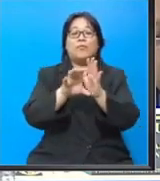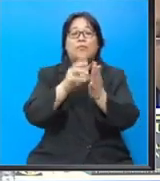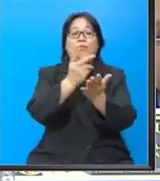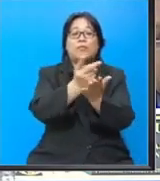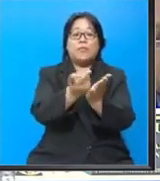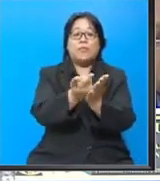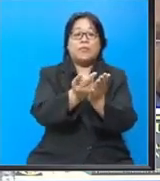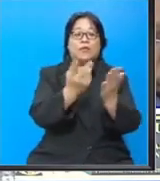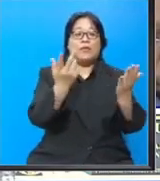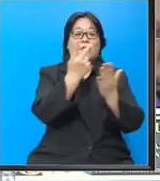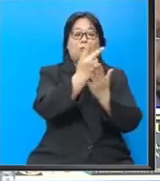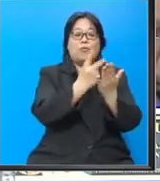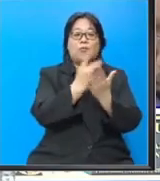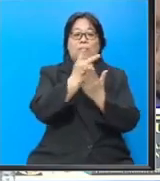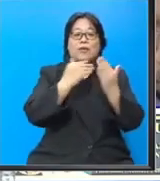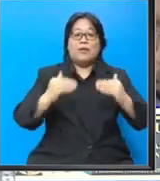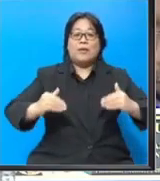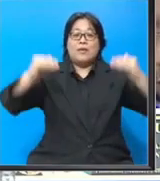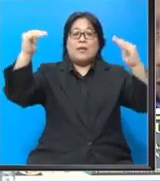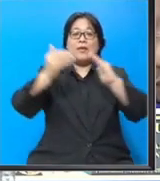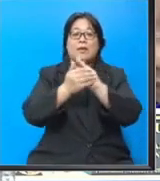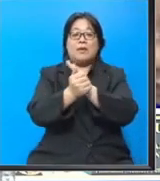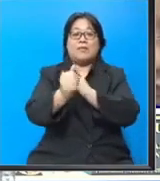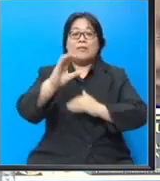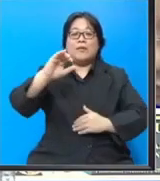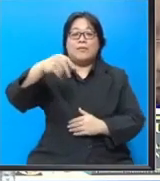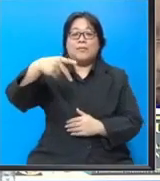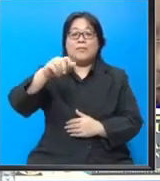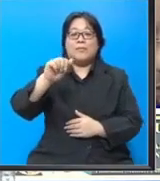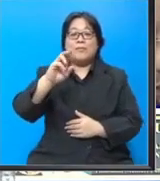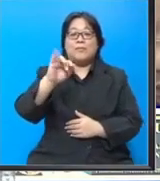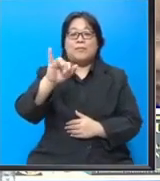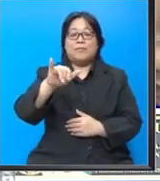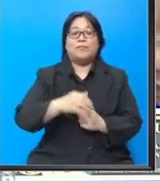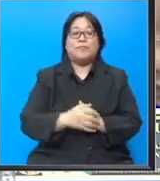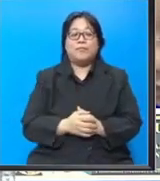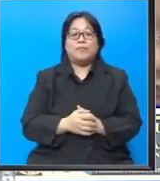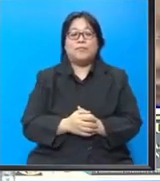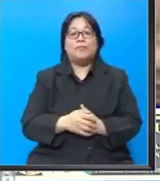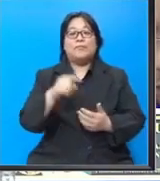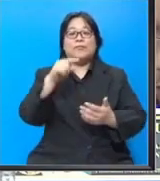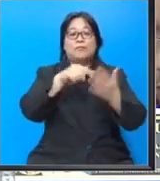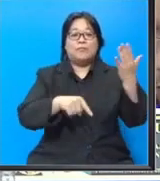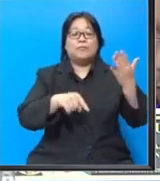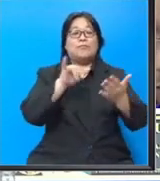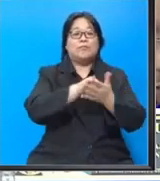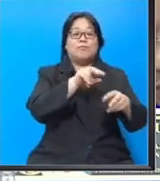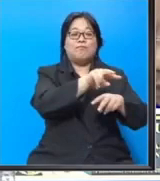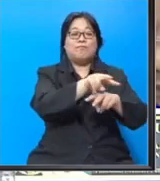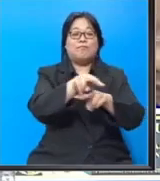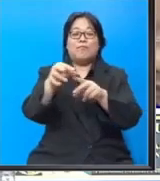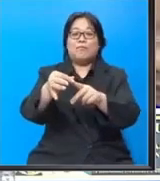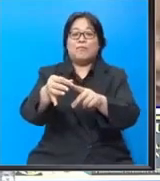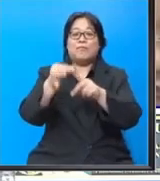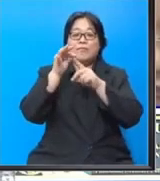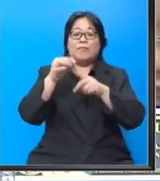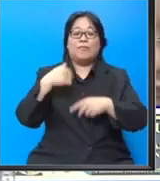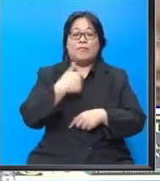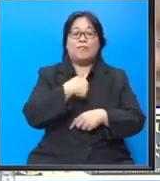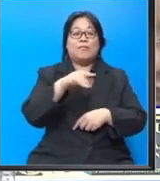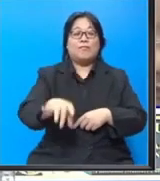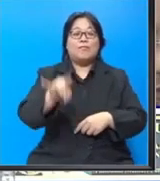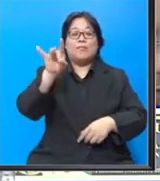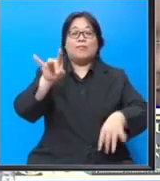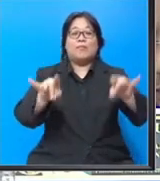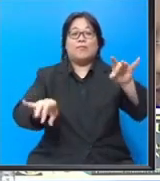dan khusus yang Hai capacity ataupun kepentingan yang mana Ini adalah pemantauan yang khusus yang kita